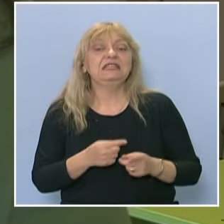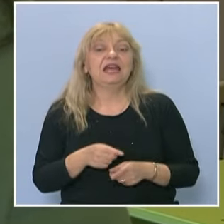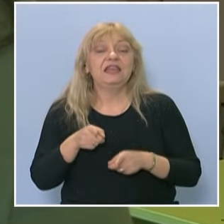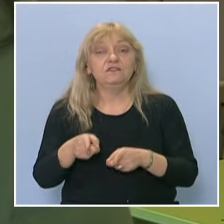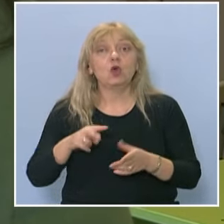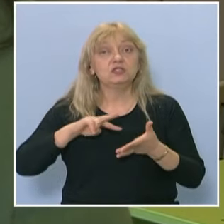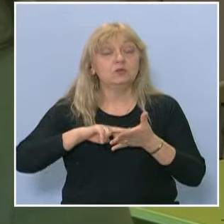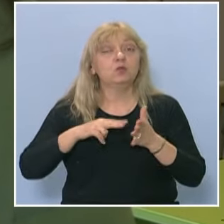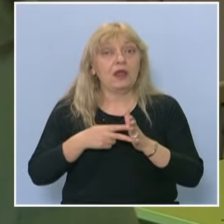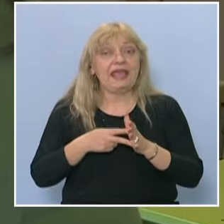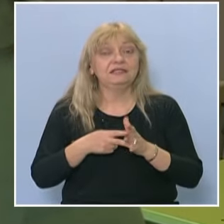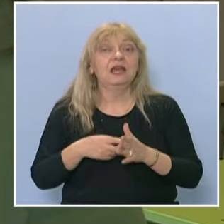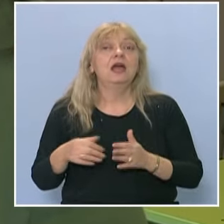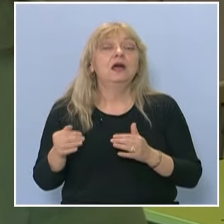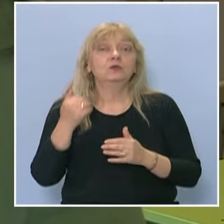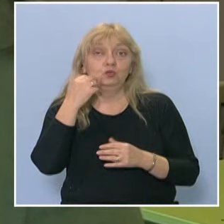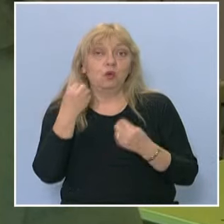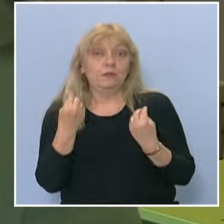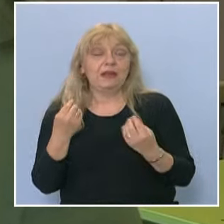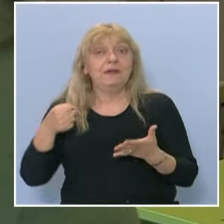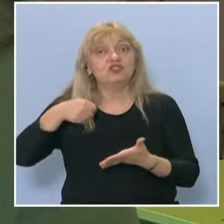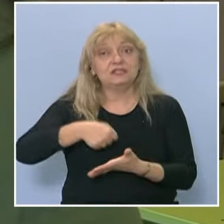този проект много добре беше заложена